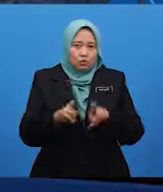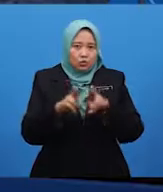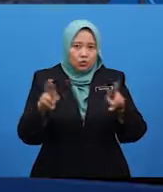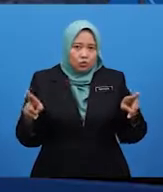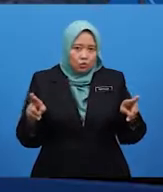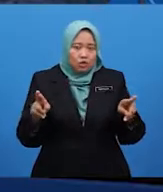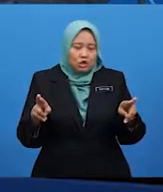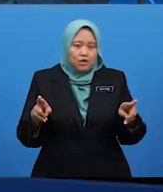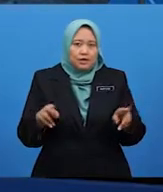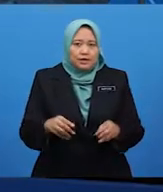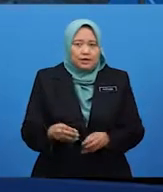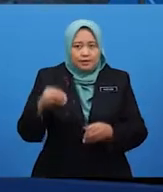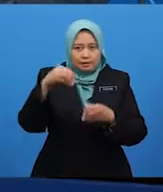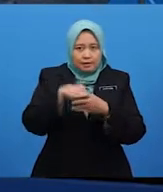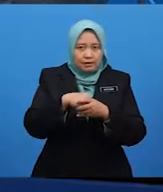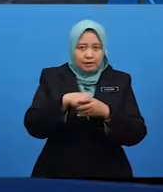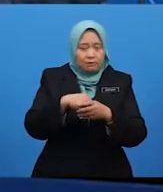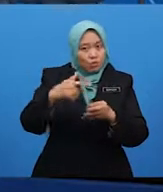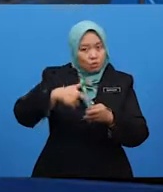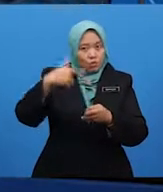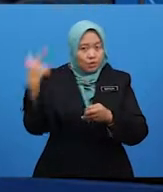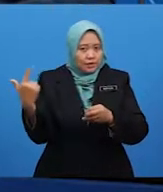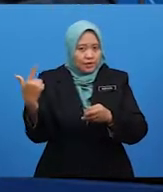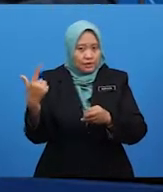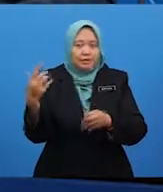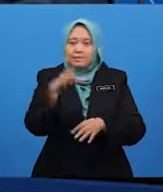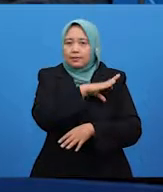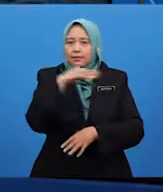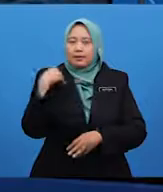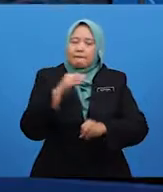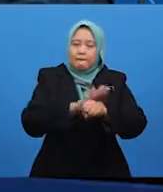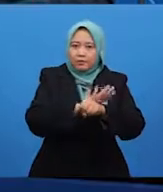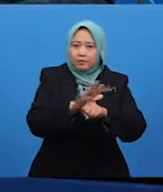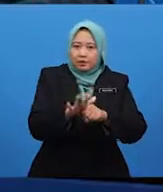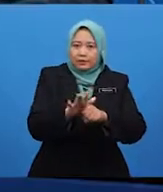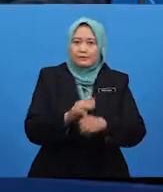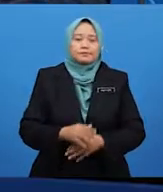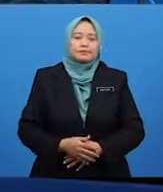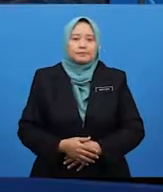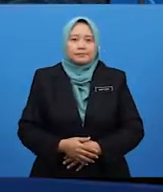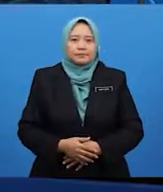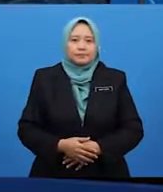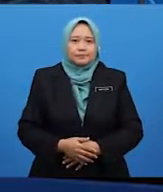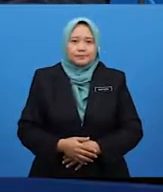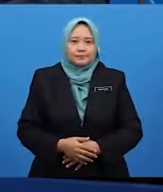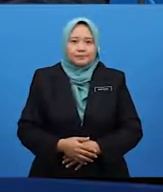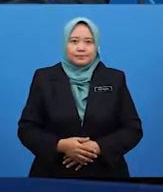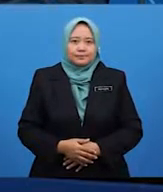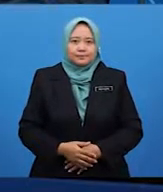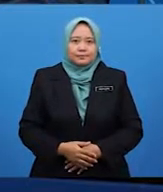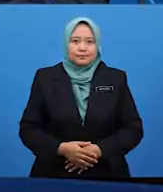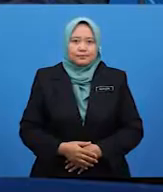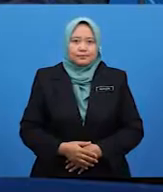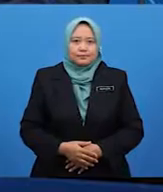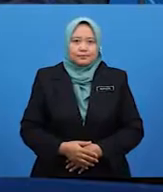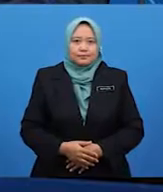Tapi tadi cikgu ada katakan bahawa kita sudah tahu perbezaan di antara hasil karya dua dimensi dan juga tiga dimensi. So barulah